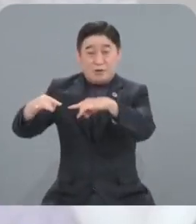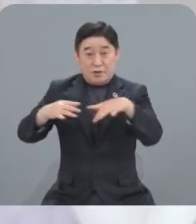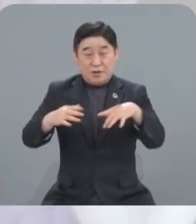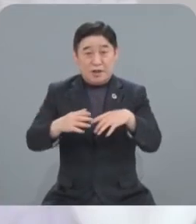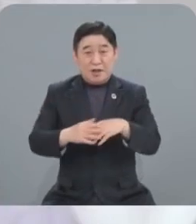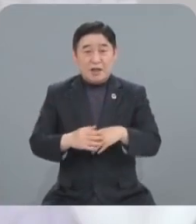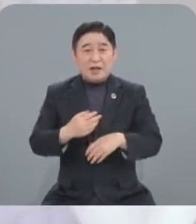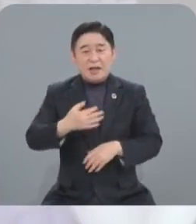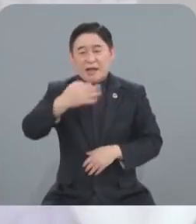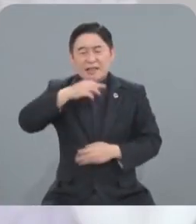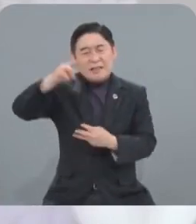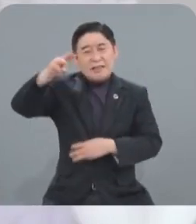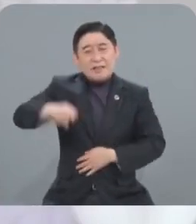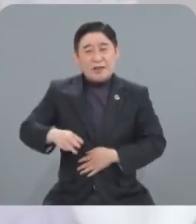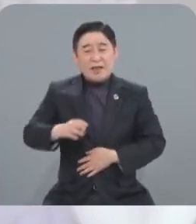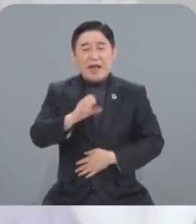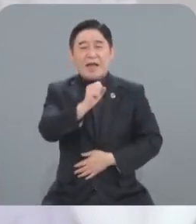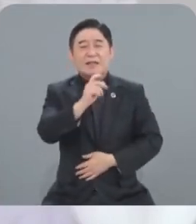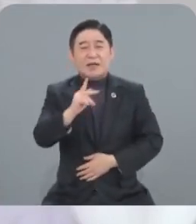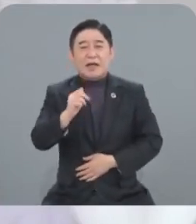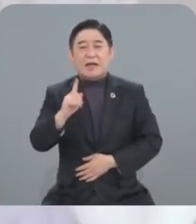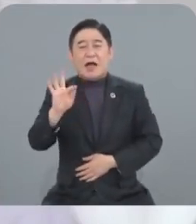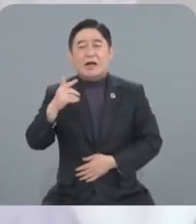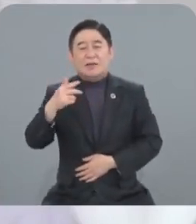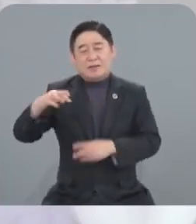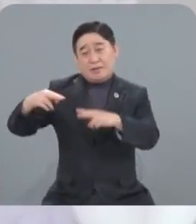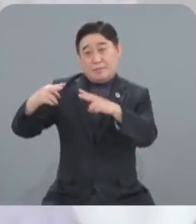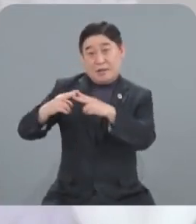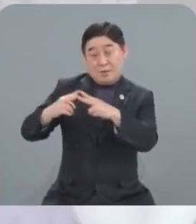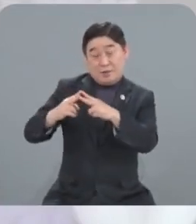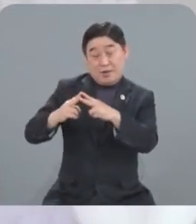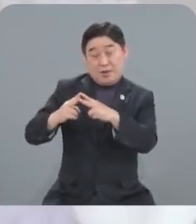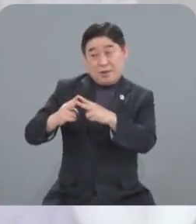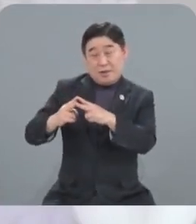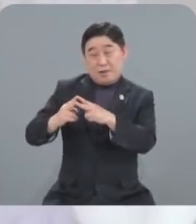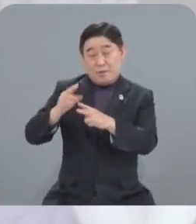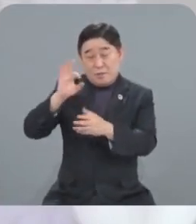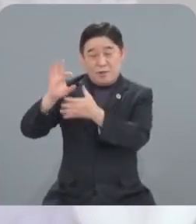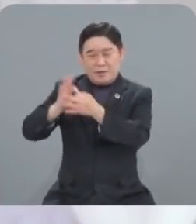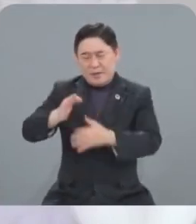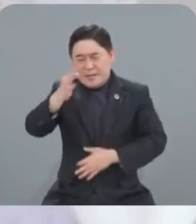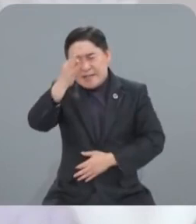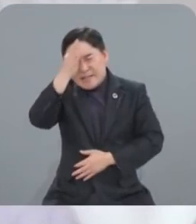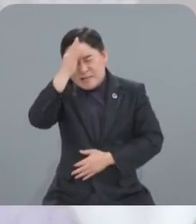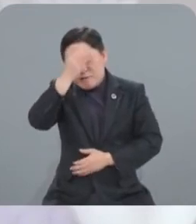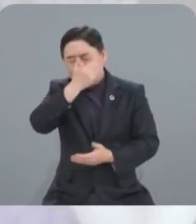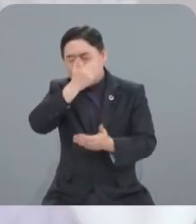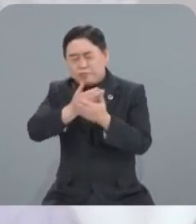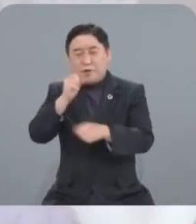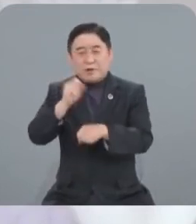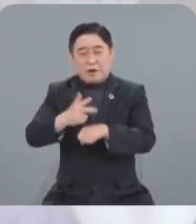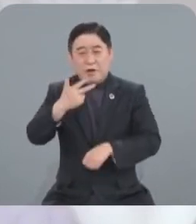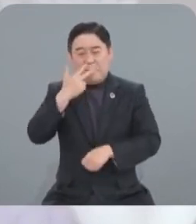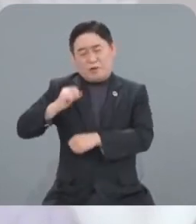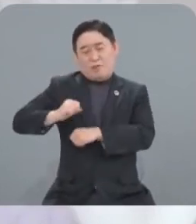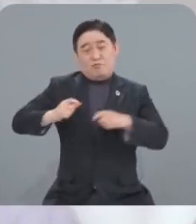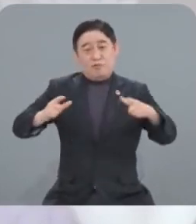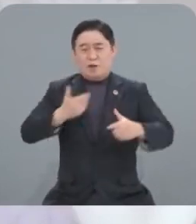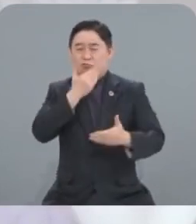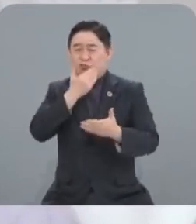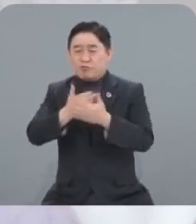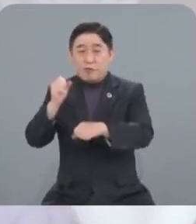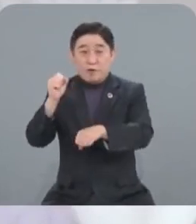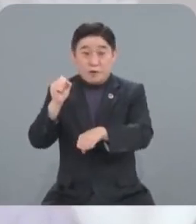2000 의 sk 하이닉스 반도체의 상대하면서 기술의 중요성과 평택 기지 중요성을